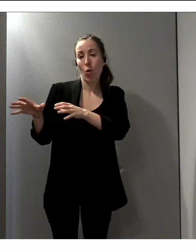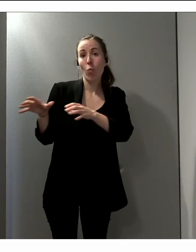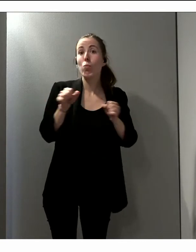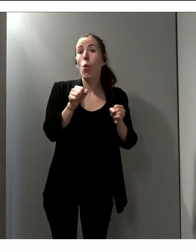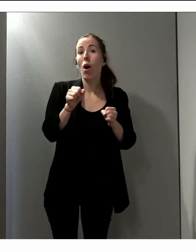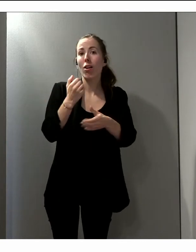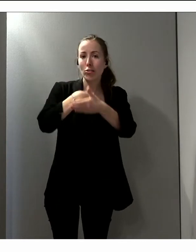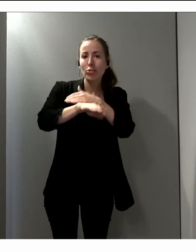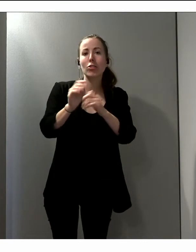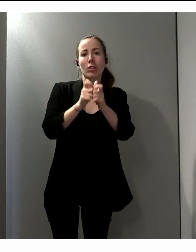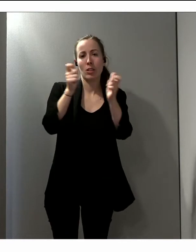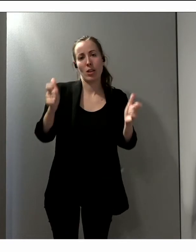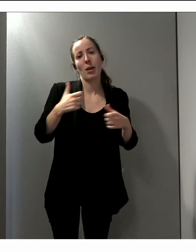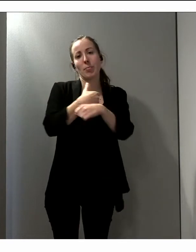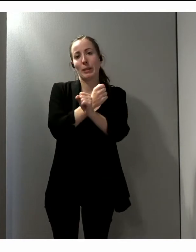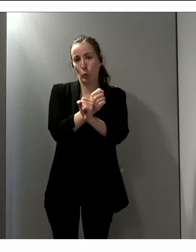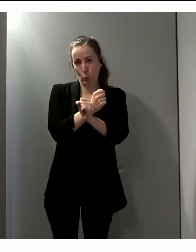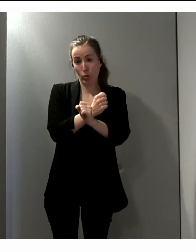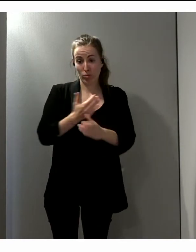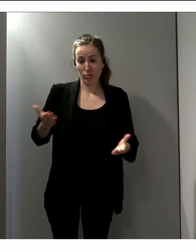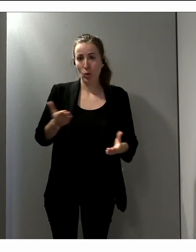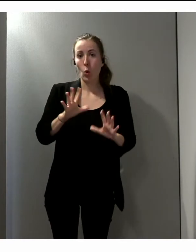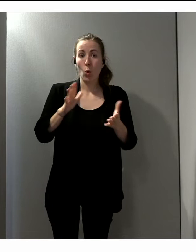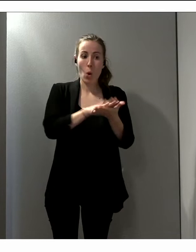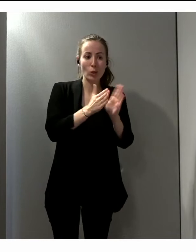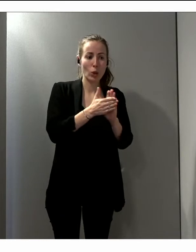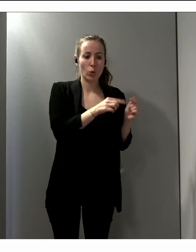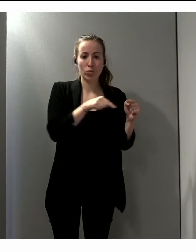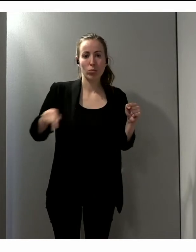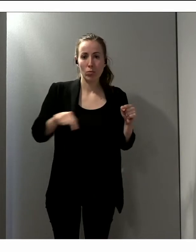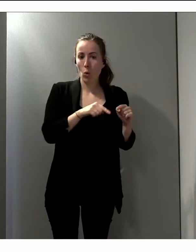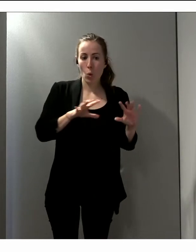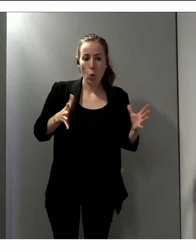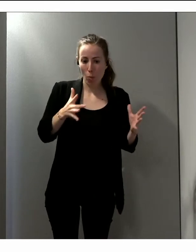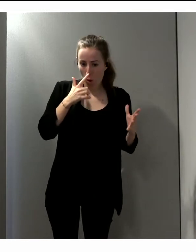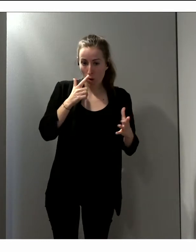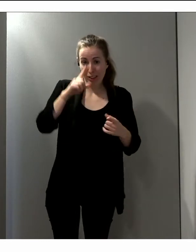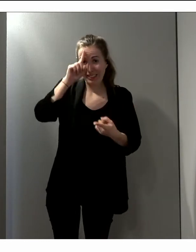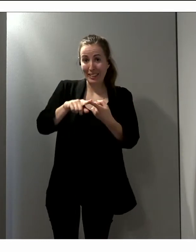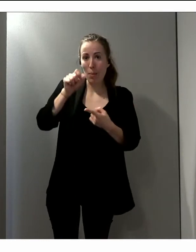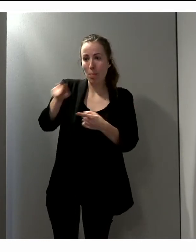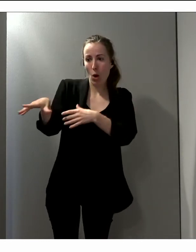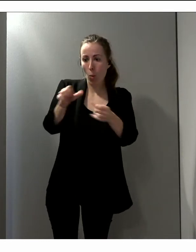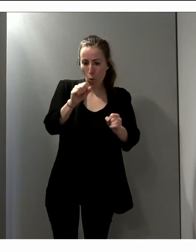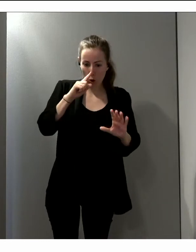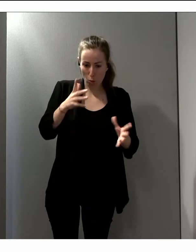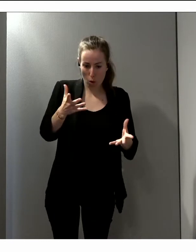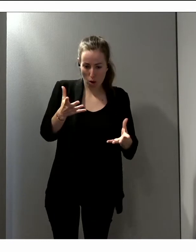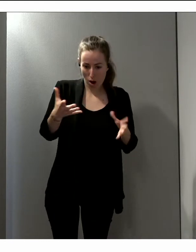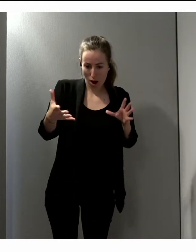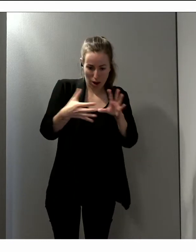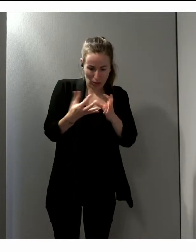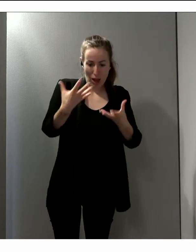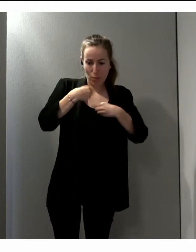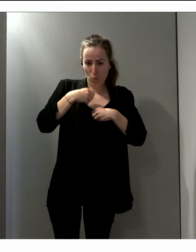l'emploi en milieu pénitentiaire et comment les associations gestionnaires s'emparent de ce sujet pour donner des